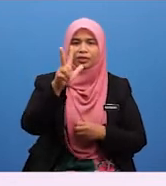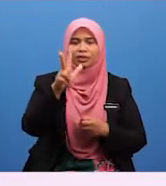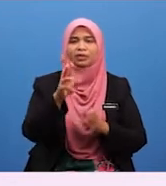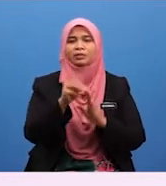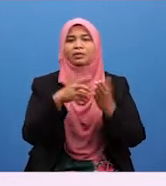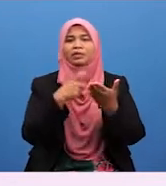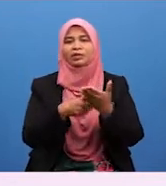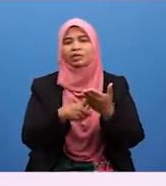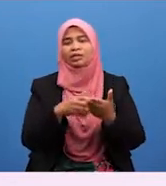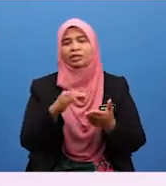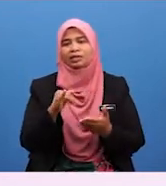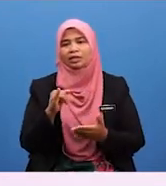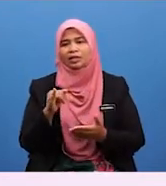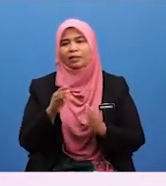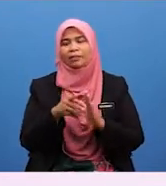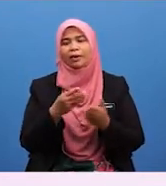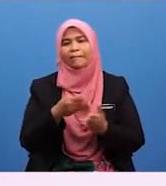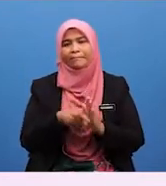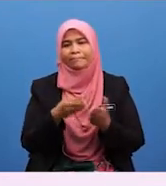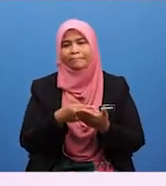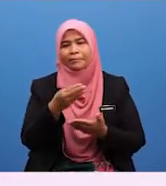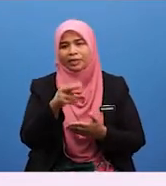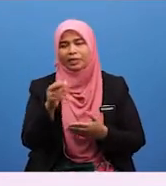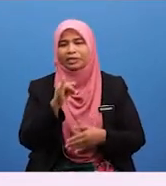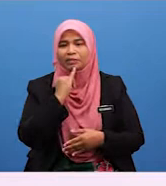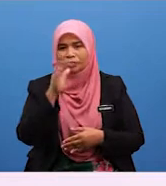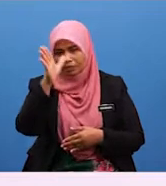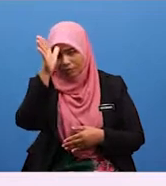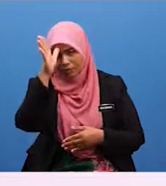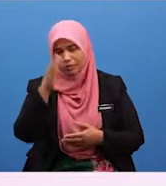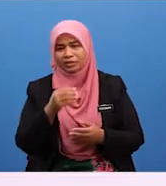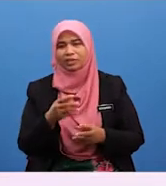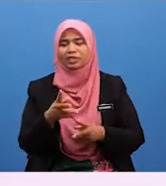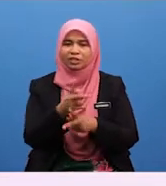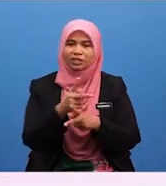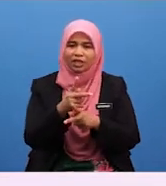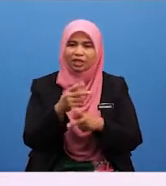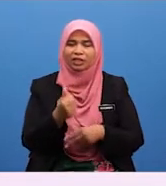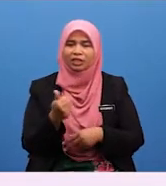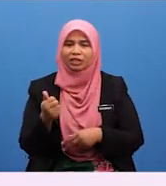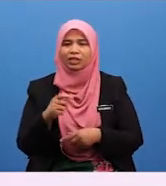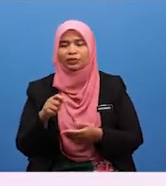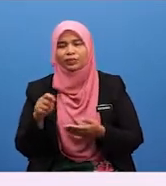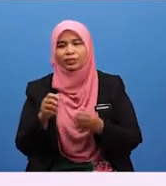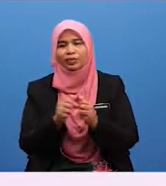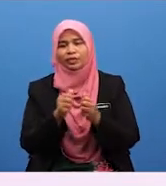menghargai pemberian ibu bapa seperti menjaga alat tulis dengan cermat.